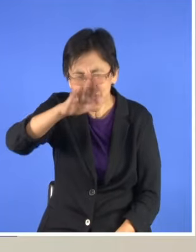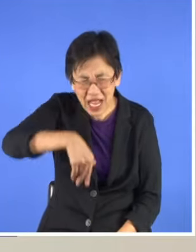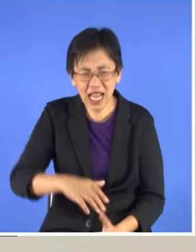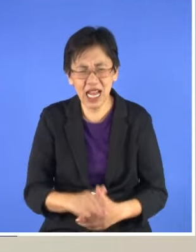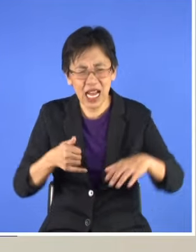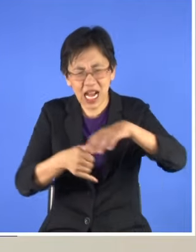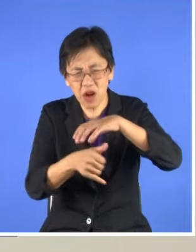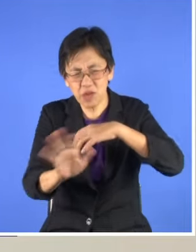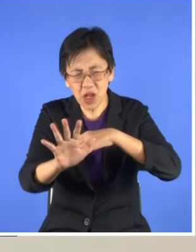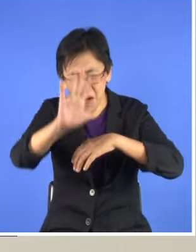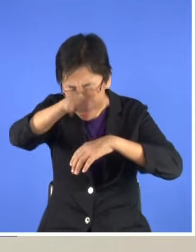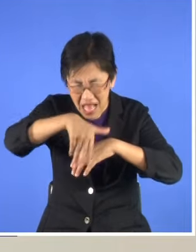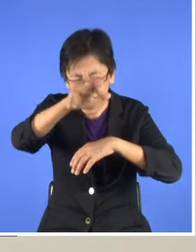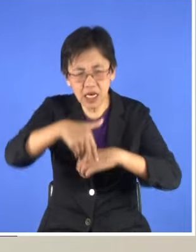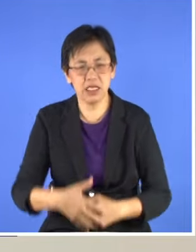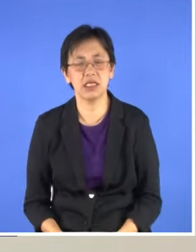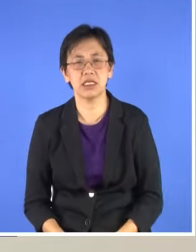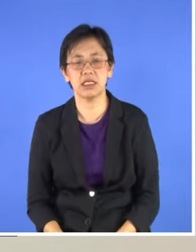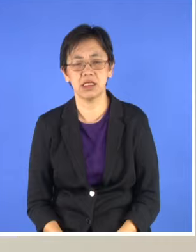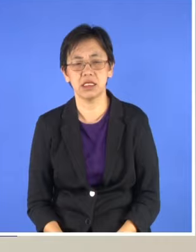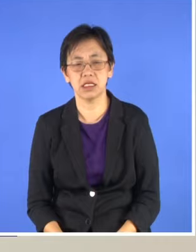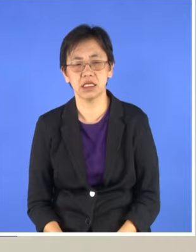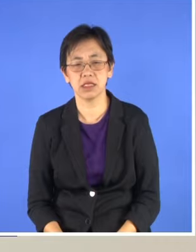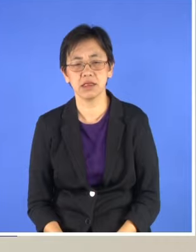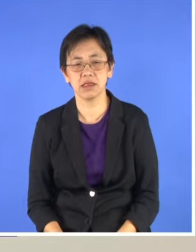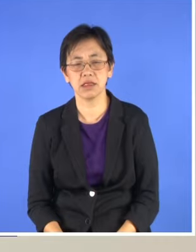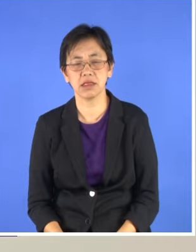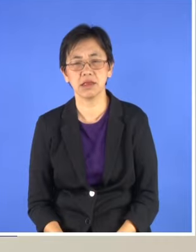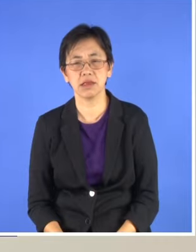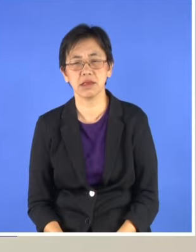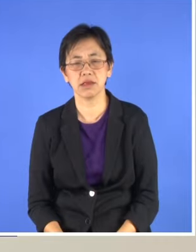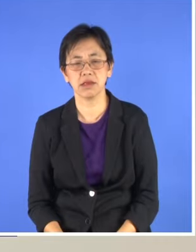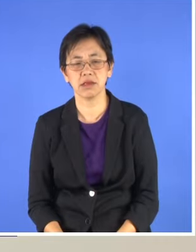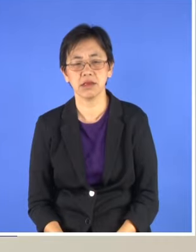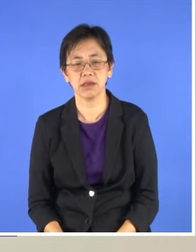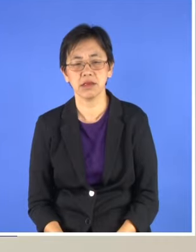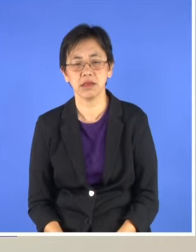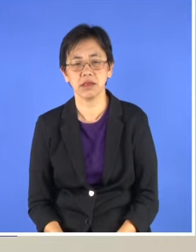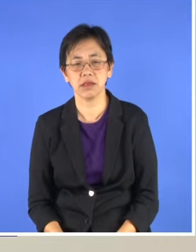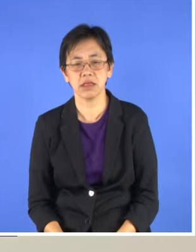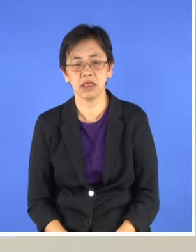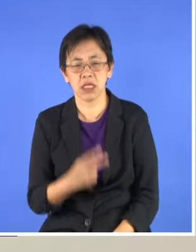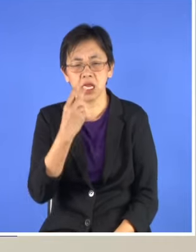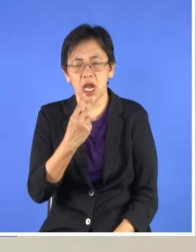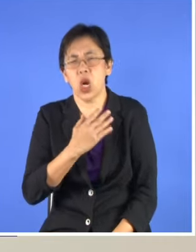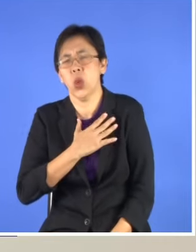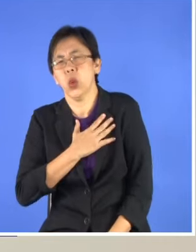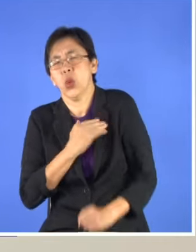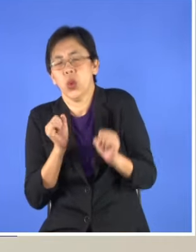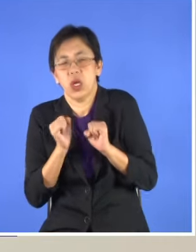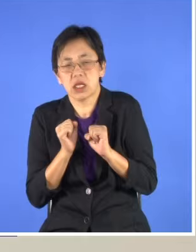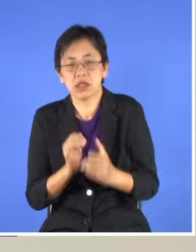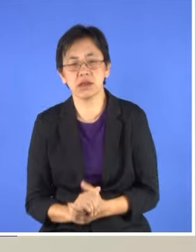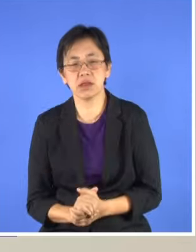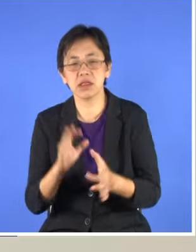เข้าไปแล้วแล้วหกอบนี่เป็นภาพเหตุการณ์ระหว่างที่กำลังเกิด